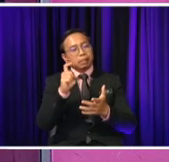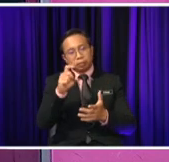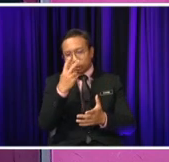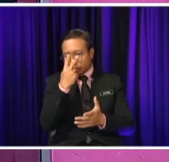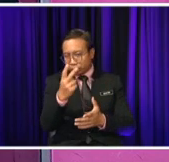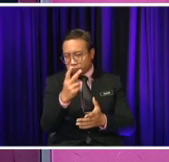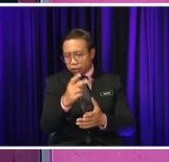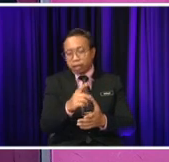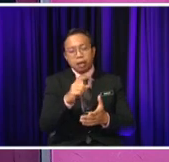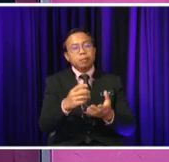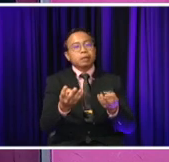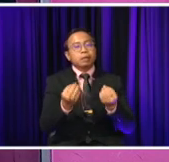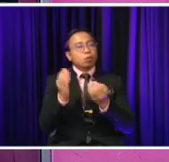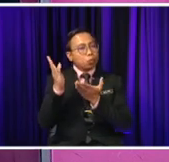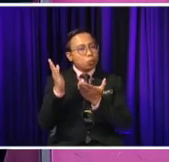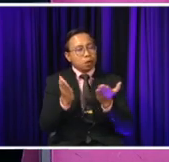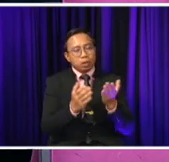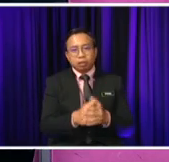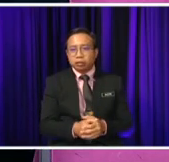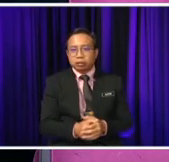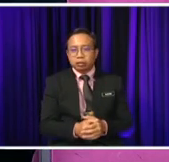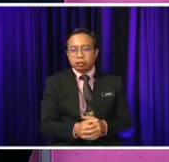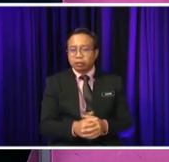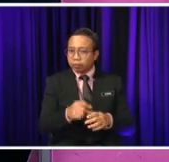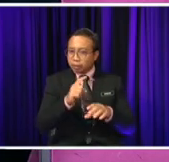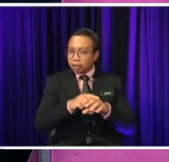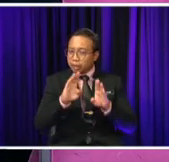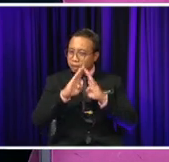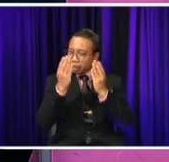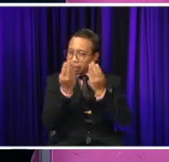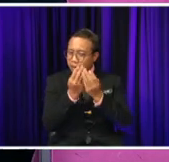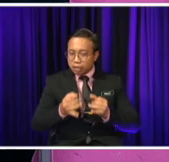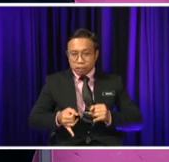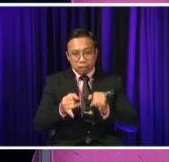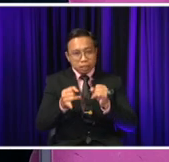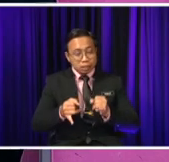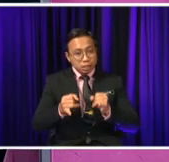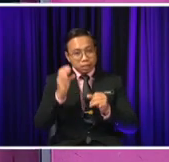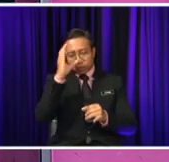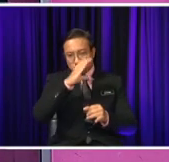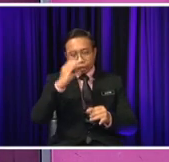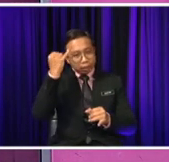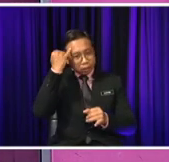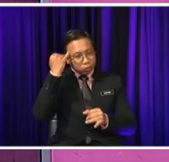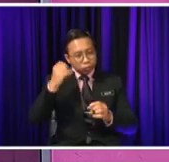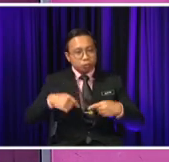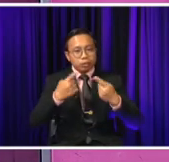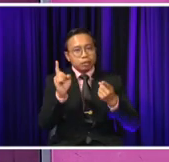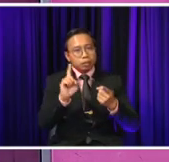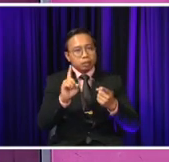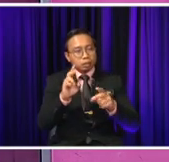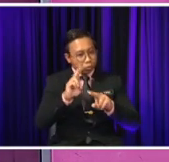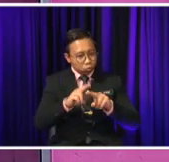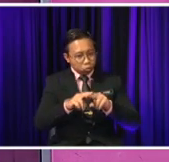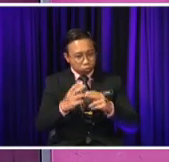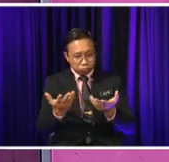Oke api ini tidak bawa contoh bacaan tadi dia nak bawa kepada jalan-jalan cari ilmu Adakah sesekada duduk